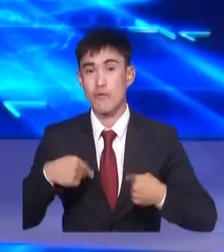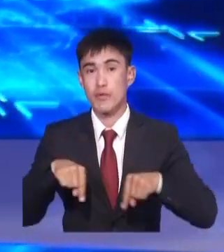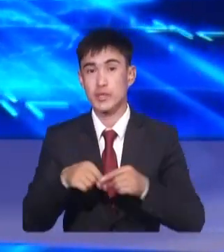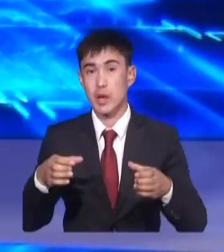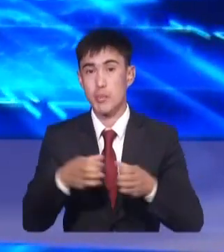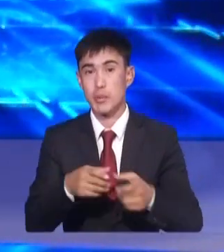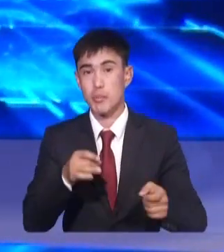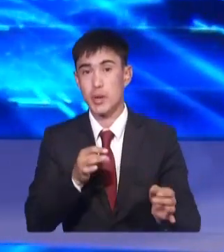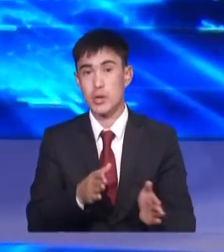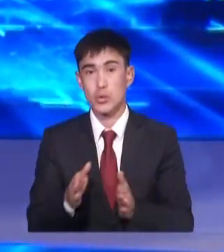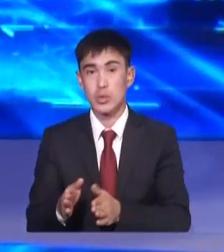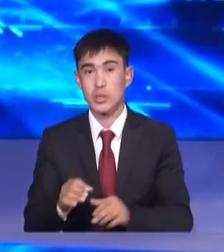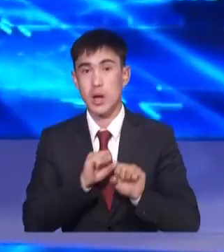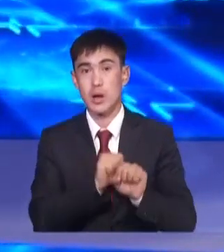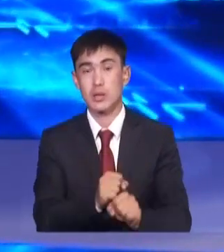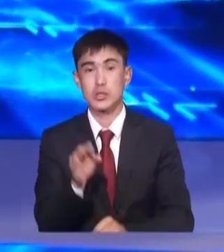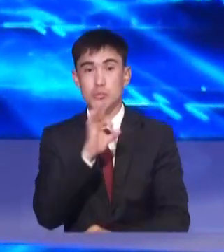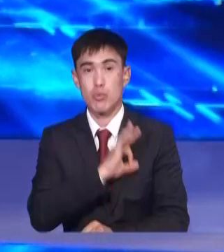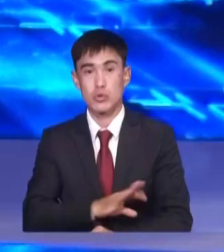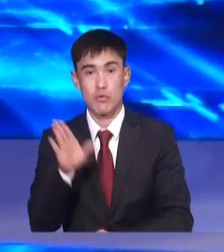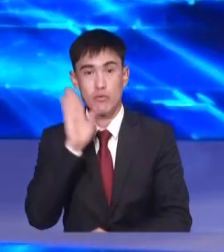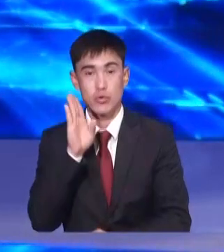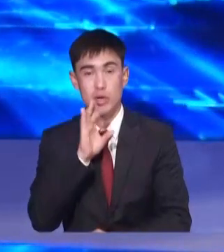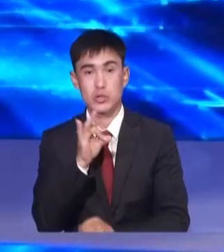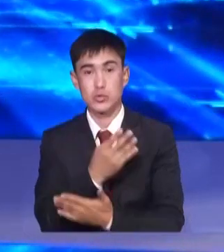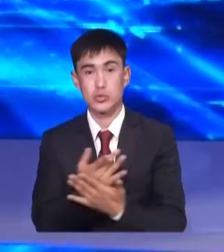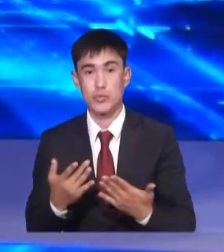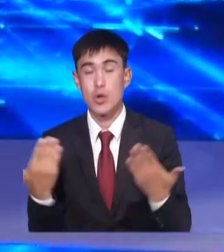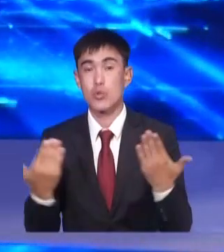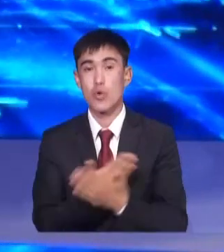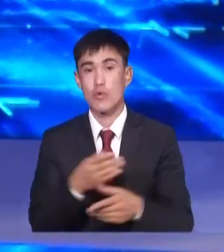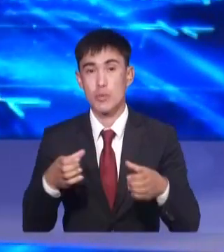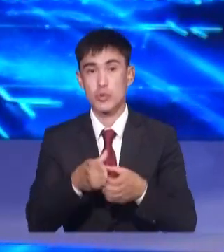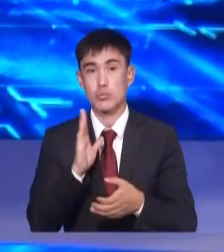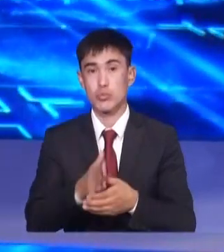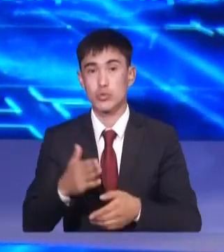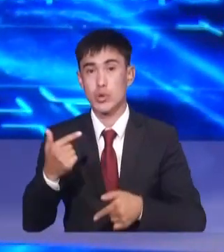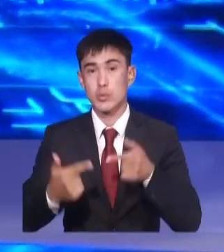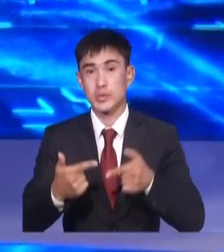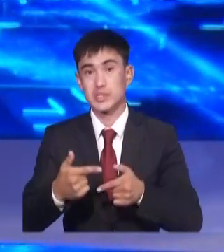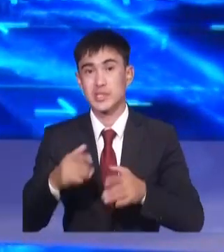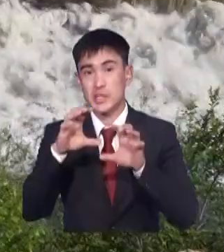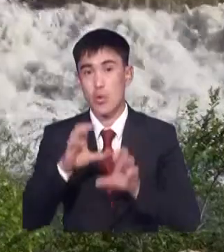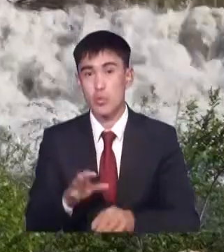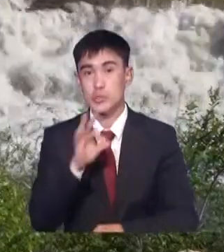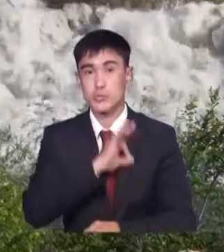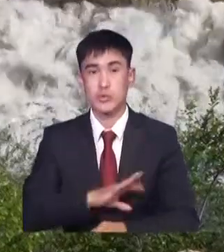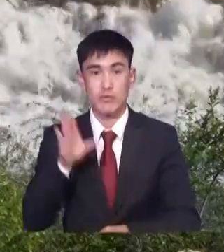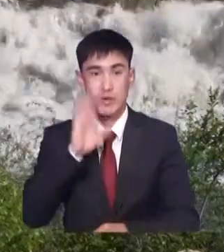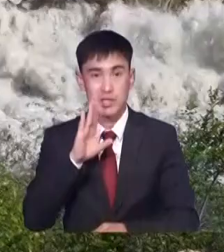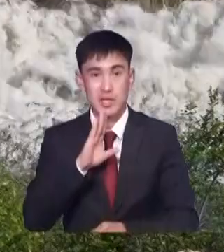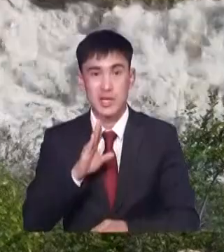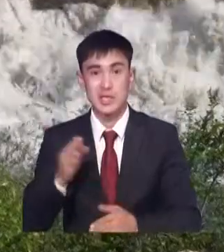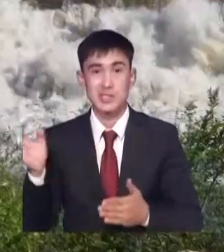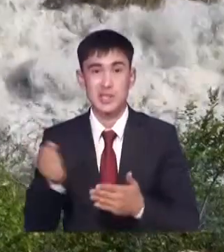– Комитет по регулированию, охране и использованию водных ресурсов. Новый комитет будет бороться с незаконным использованием воды